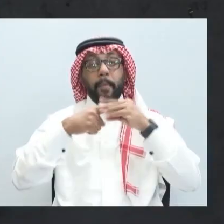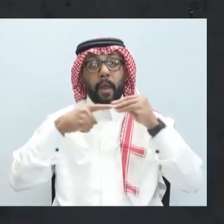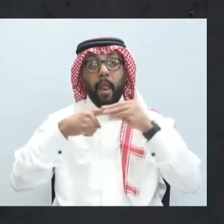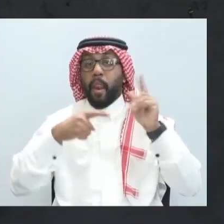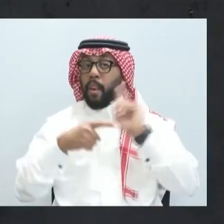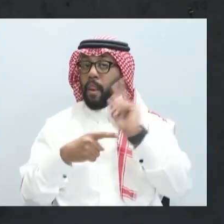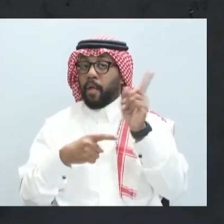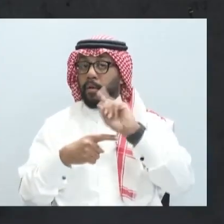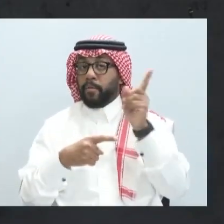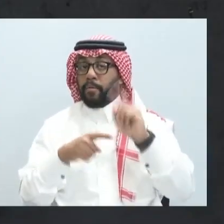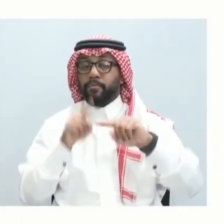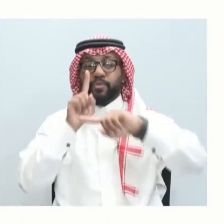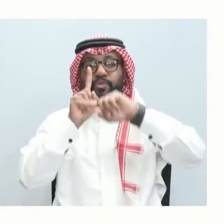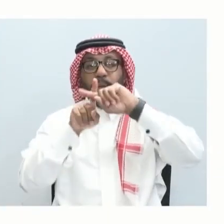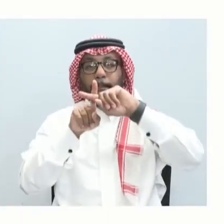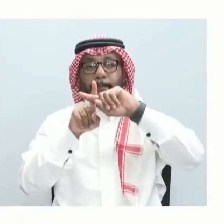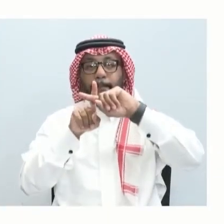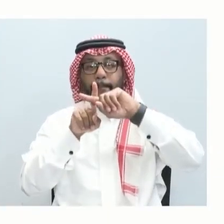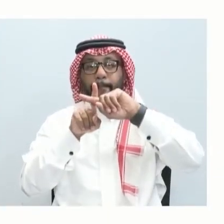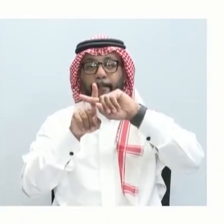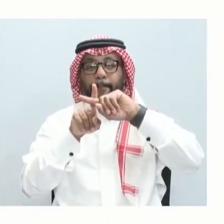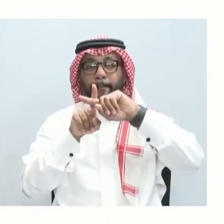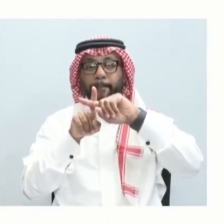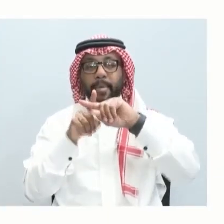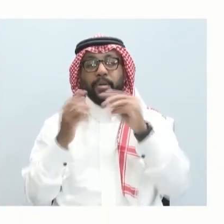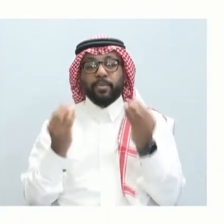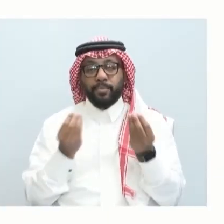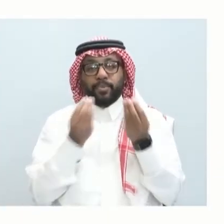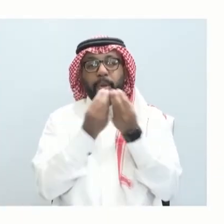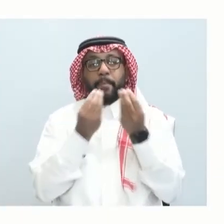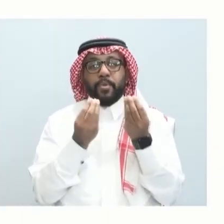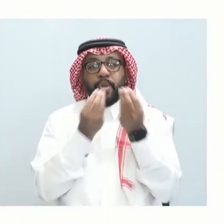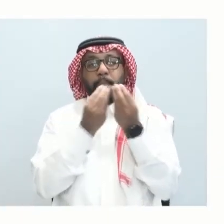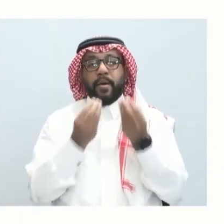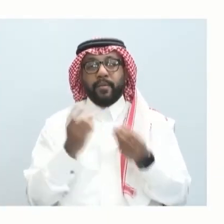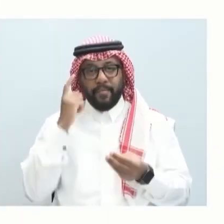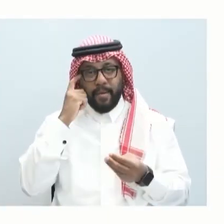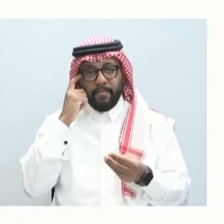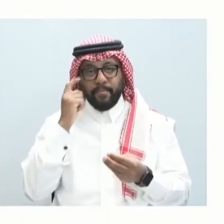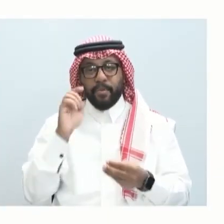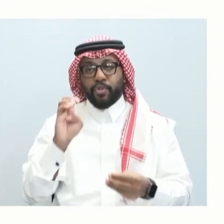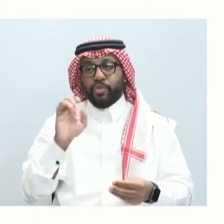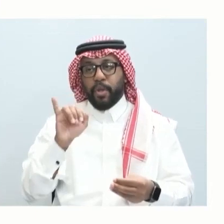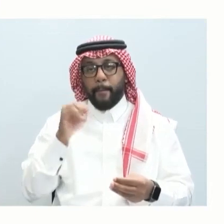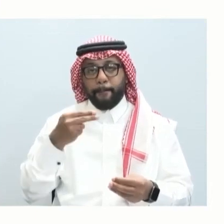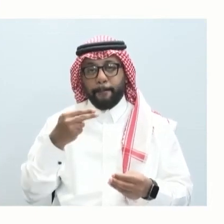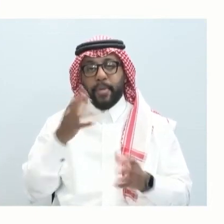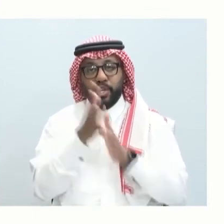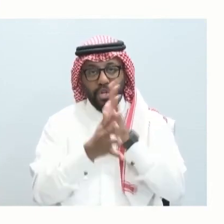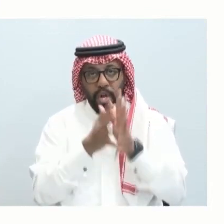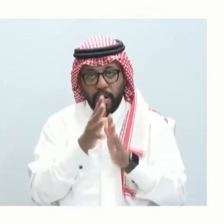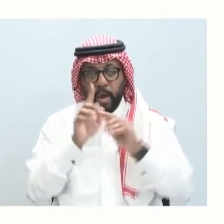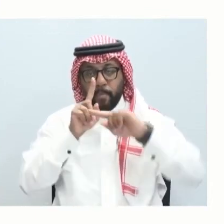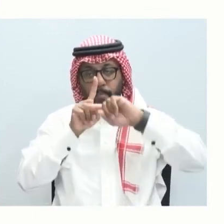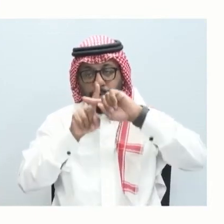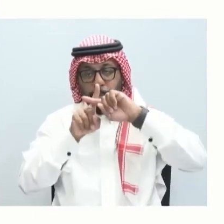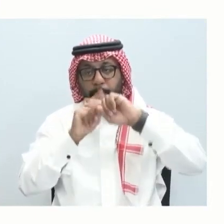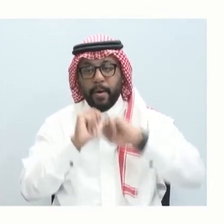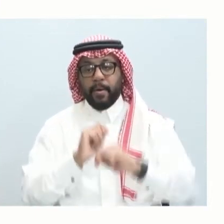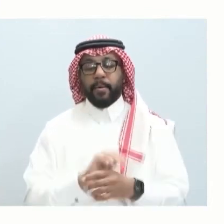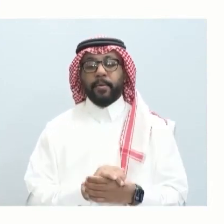الجمع بارك الله فيكم اذا نقول في المره الاولى التقط اثنا عشر تمر